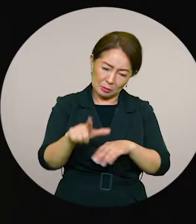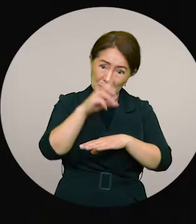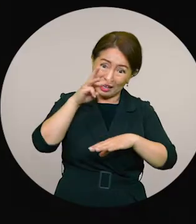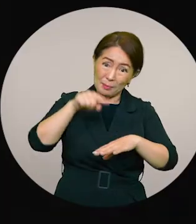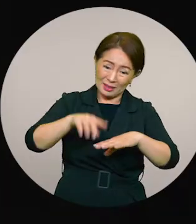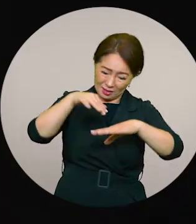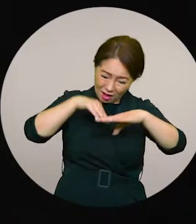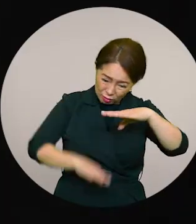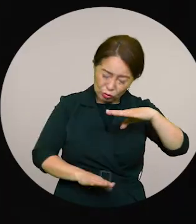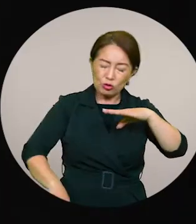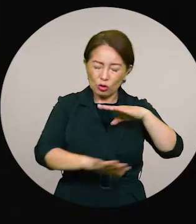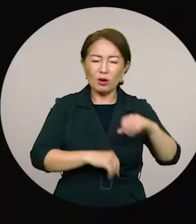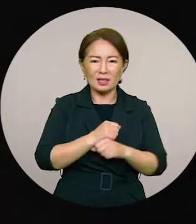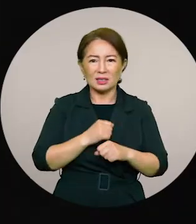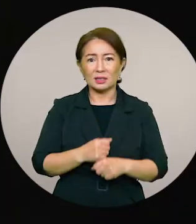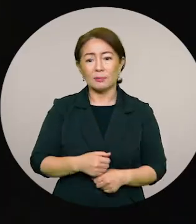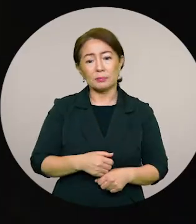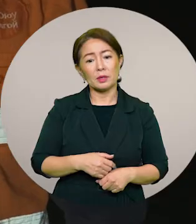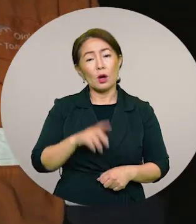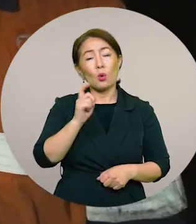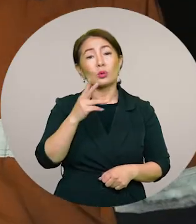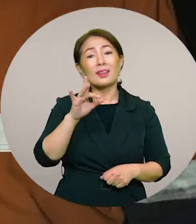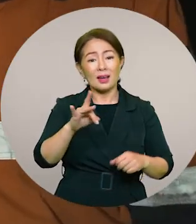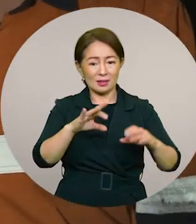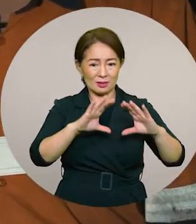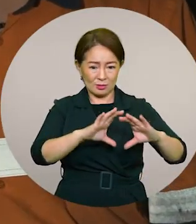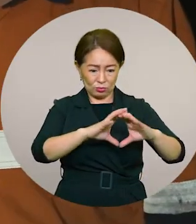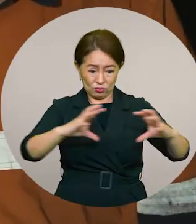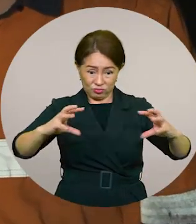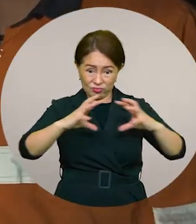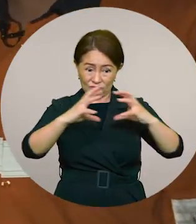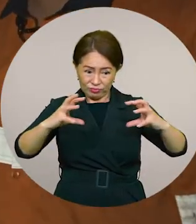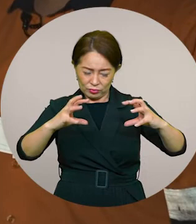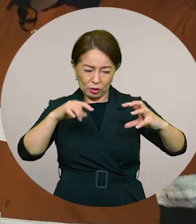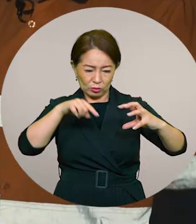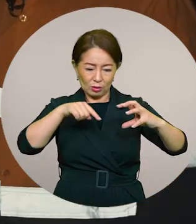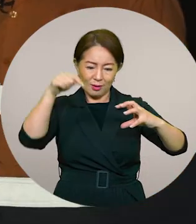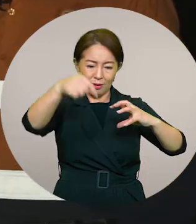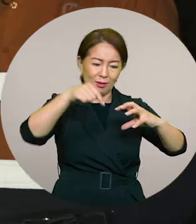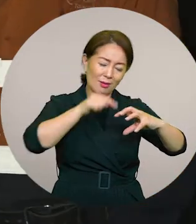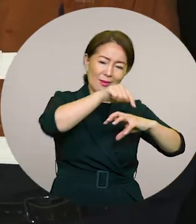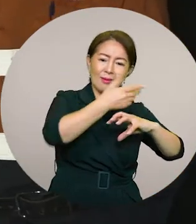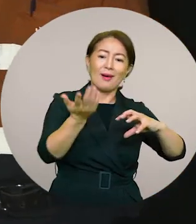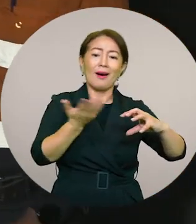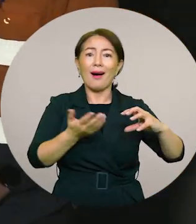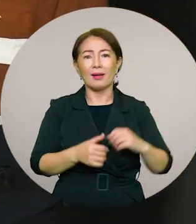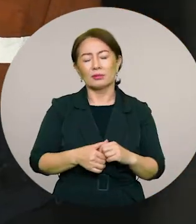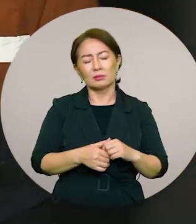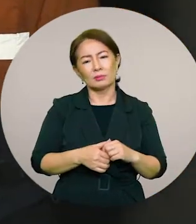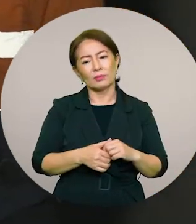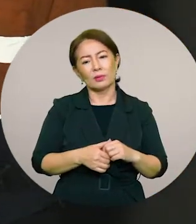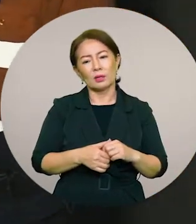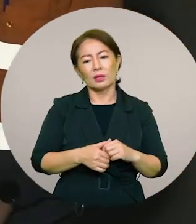доор тийм бай. Гэтэ одоо яг бид нар хөдрийн биетийнхаа одоо ч нөө Хьюго Даймонтынхаа аль хэсэгт нь байна гэж. Одоо ер нь яг